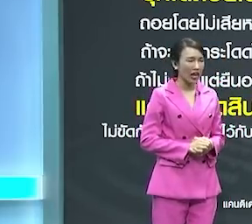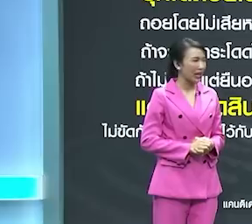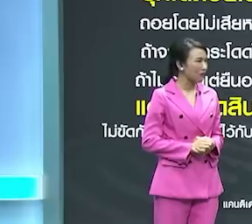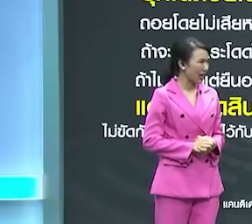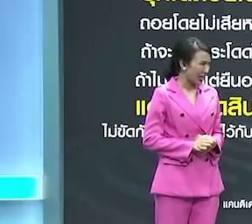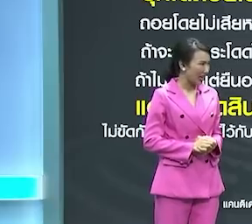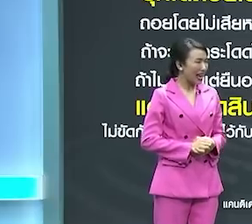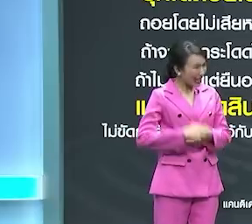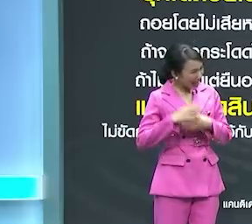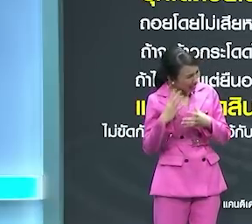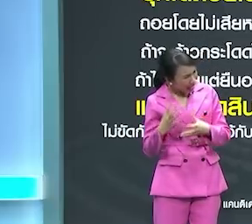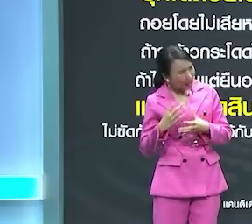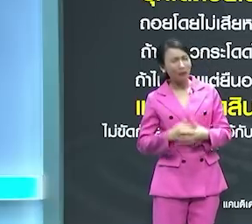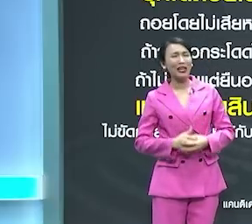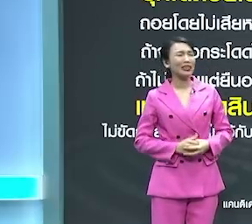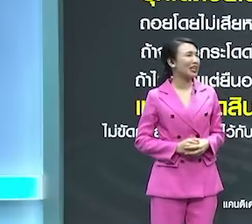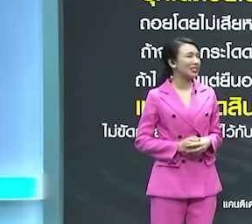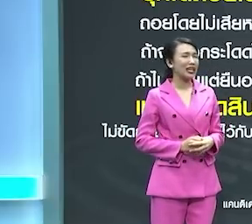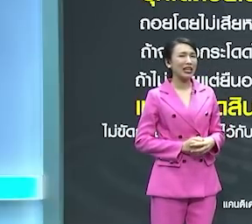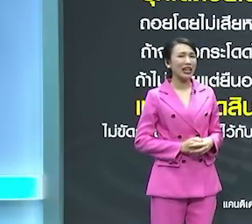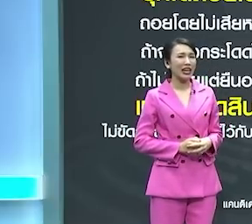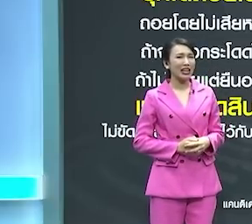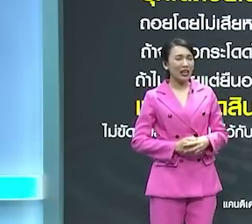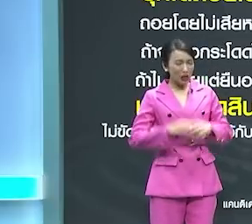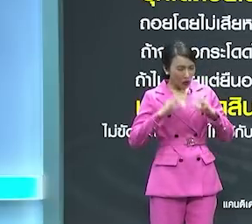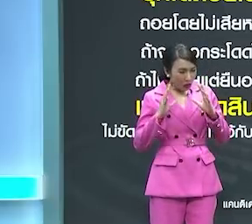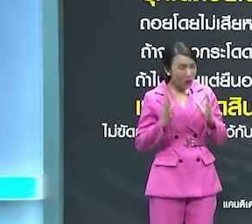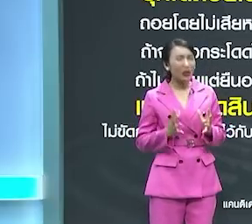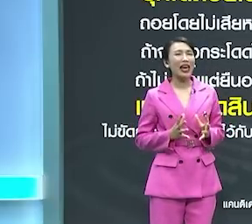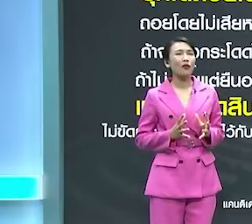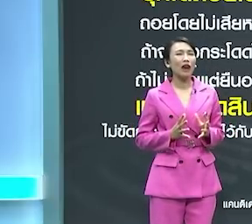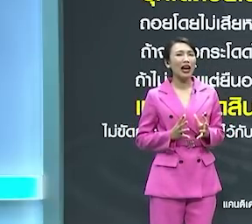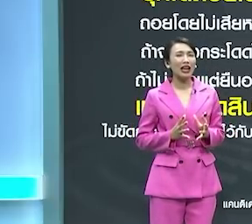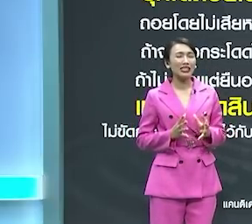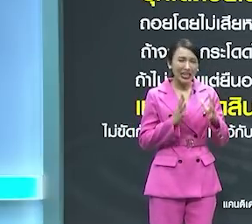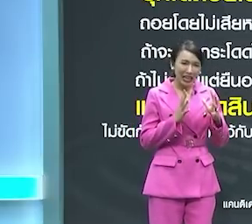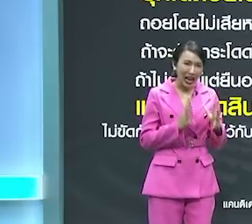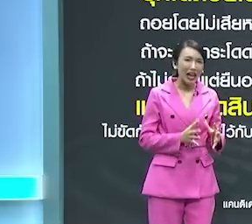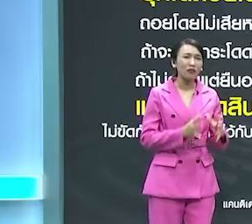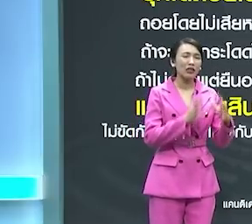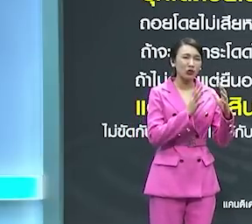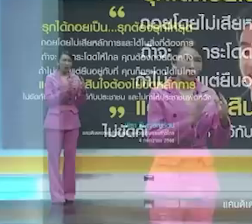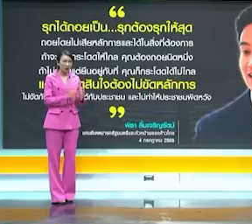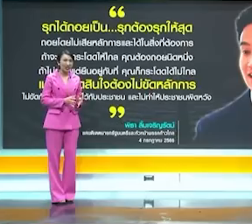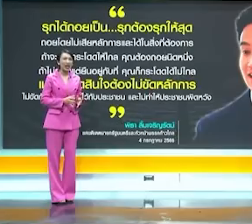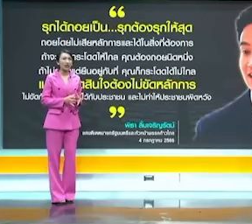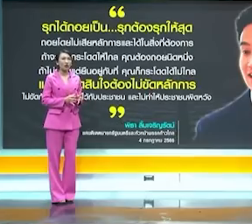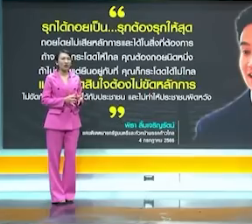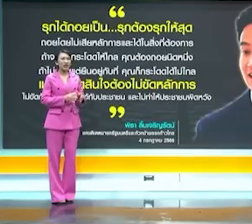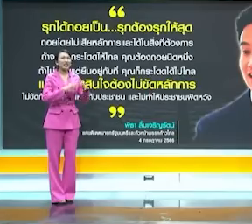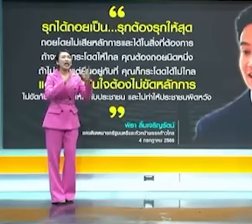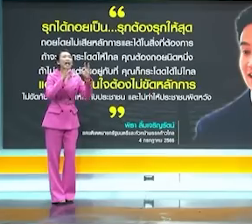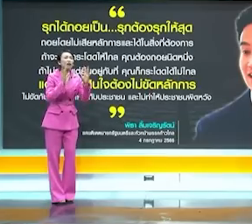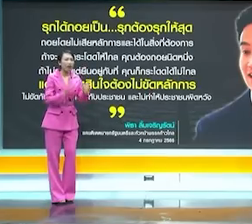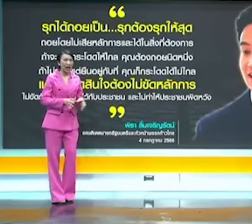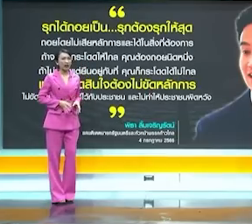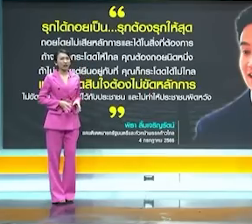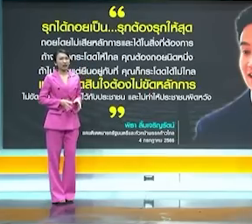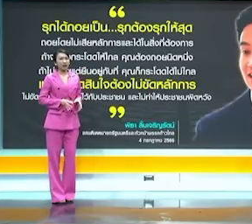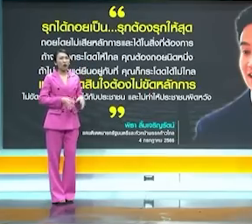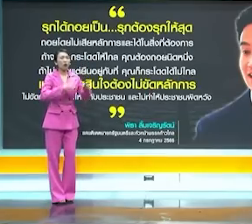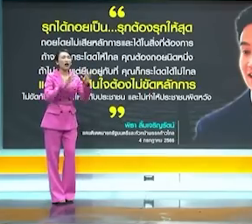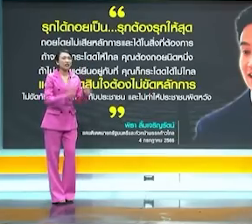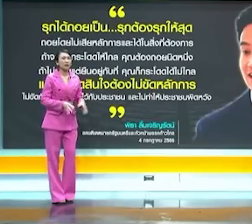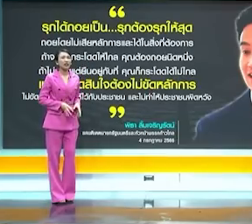ผนังทองแดงกำแพงเหล็กคล้ายๆกับเลือกตั้งเสร็จเนี่ยนะคะรู้อยู่แล้วว่าเส้นทางไปสู่เก้าอี้นายกยากมาก